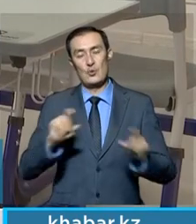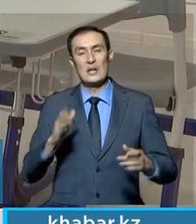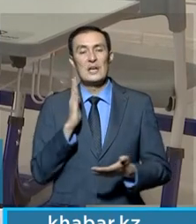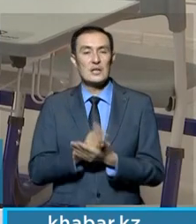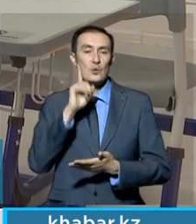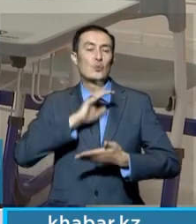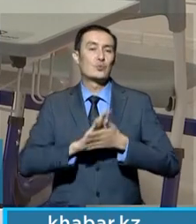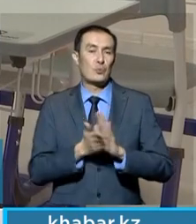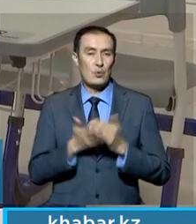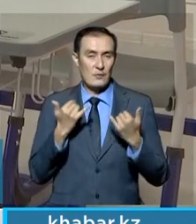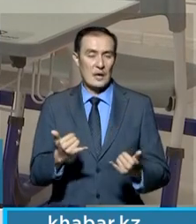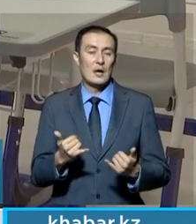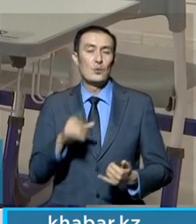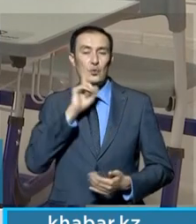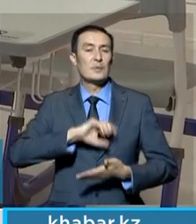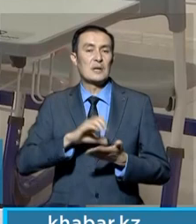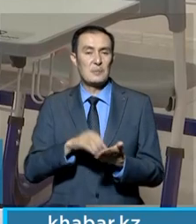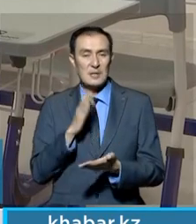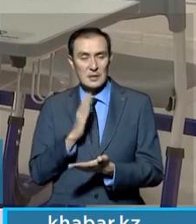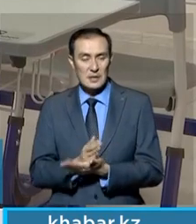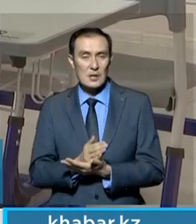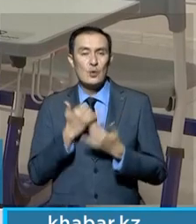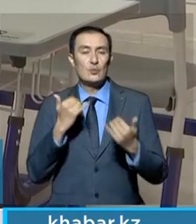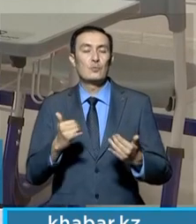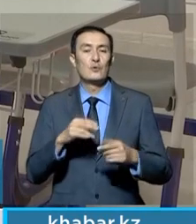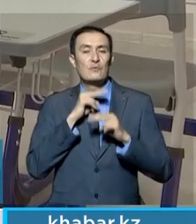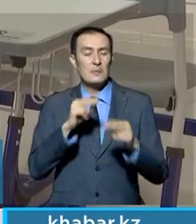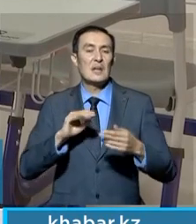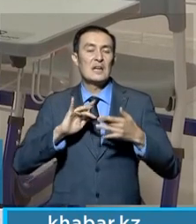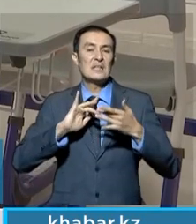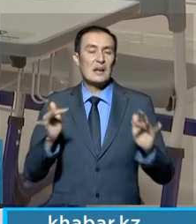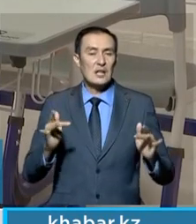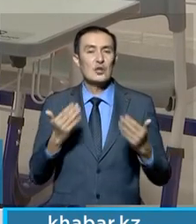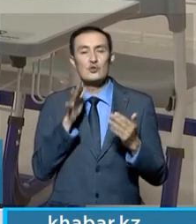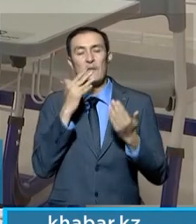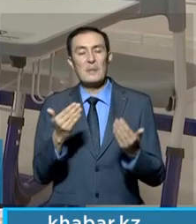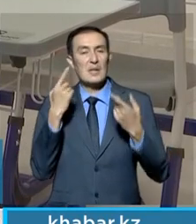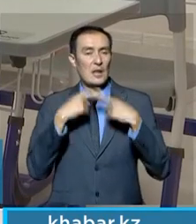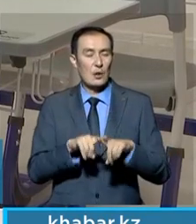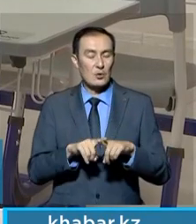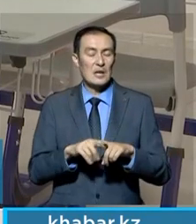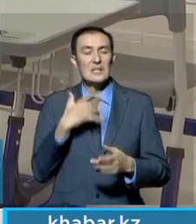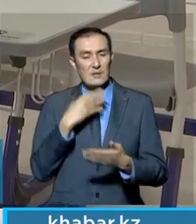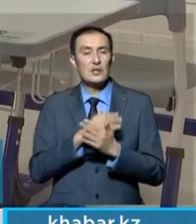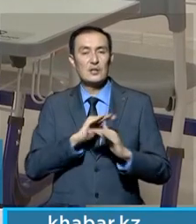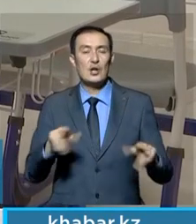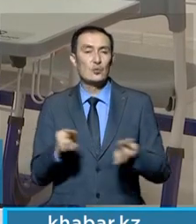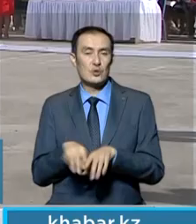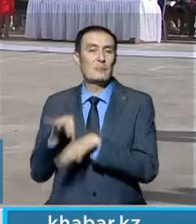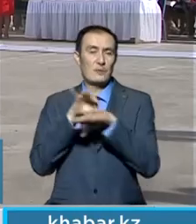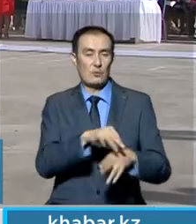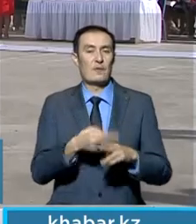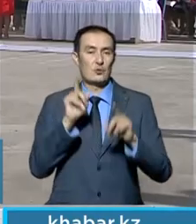созданы все условия. Это удобные кабинеты, уклон на IT-направление и современные технологии. Других своих детей тоже отдам в эту